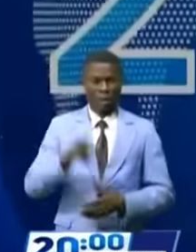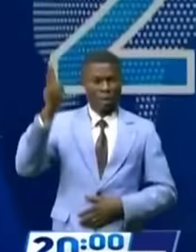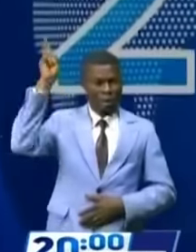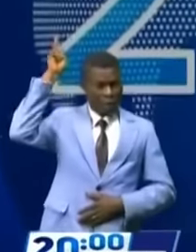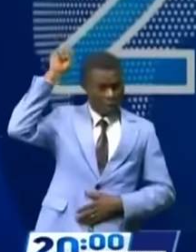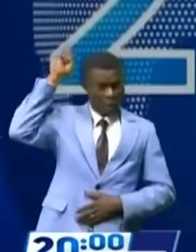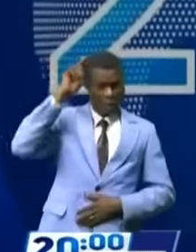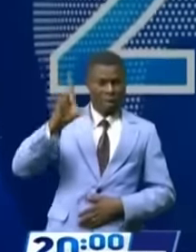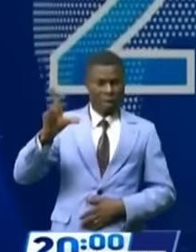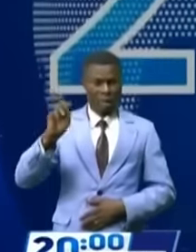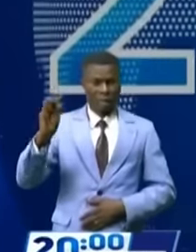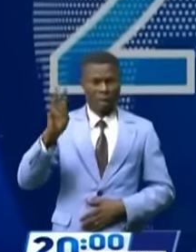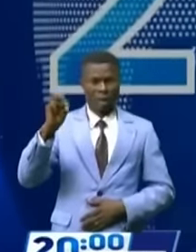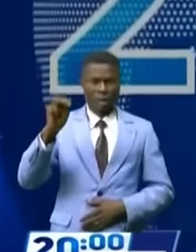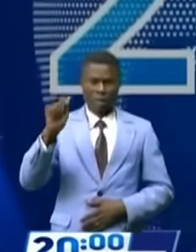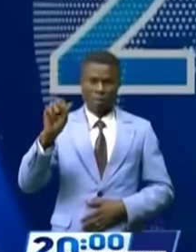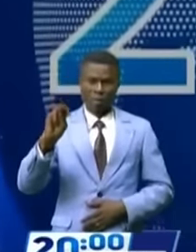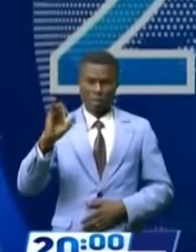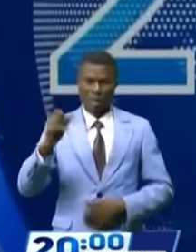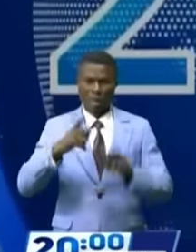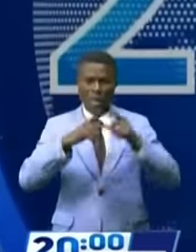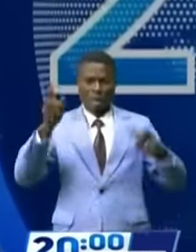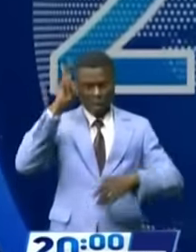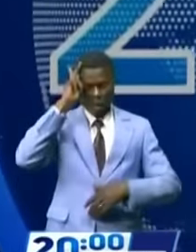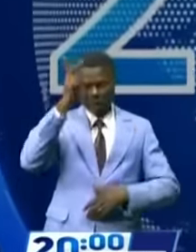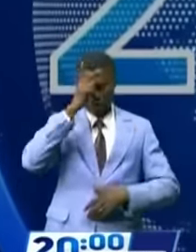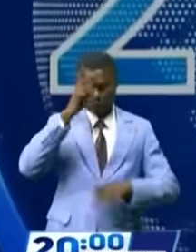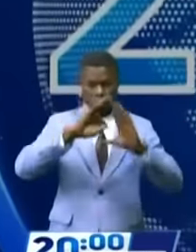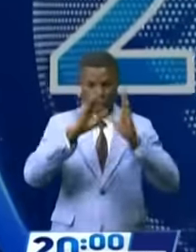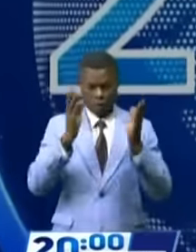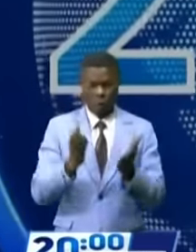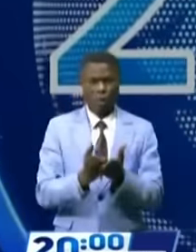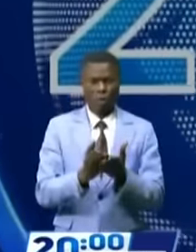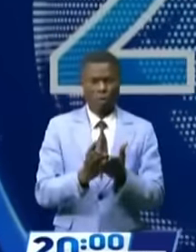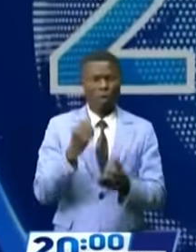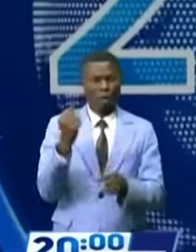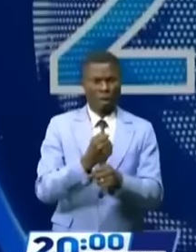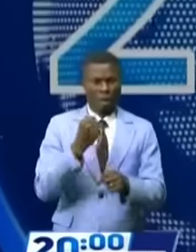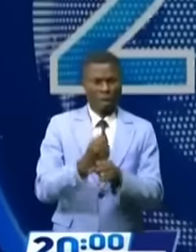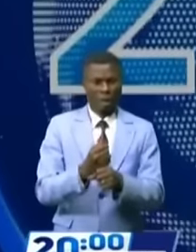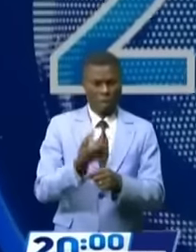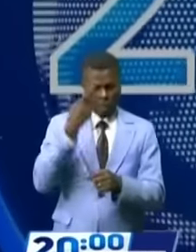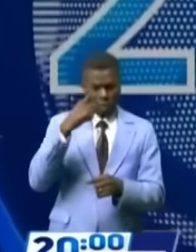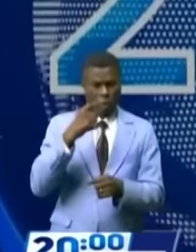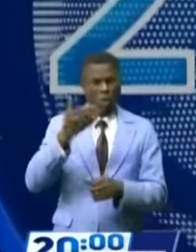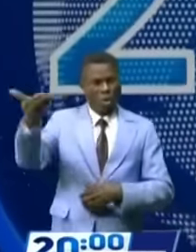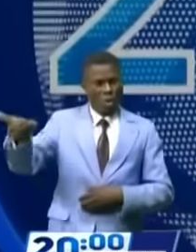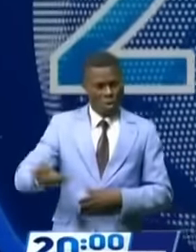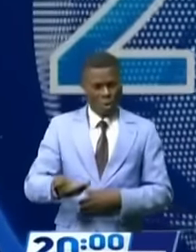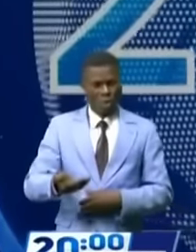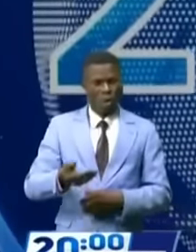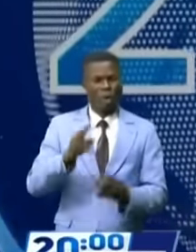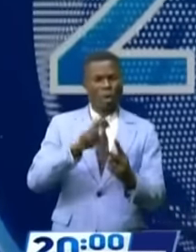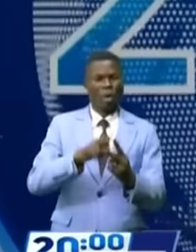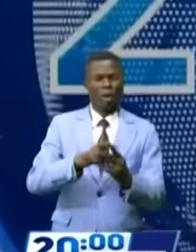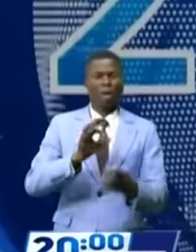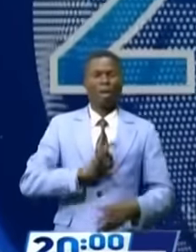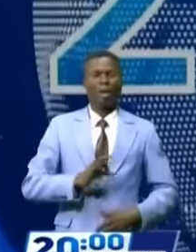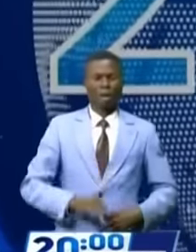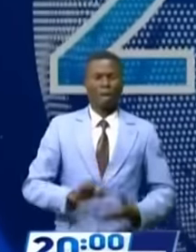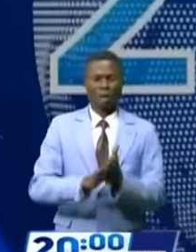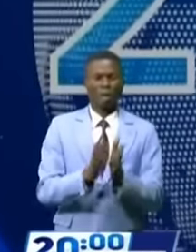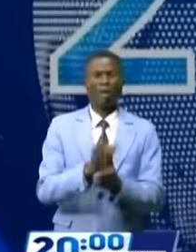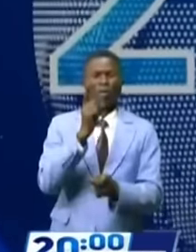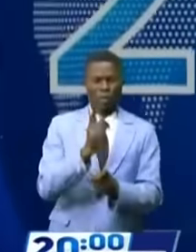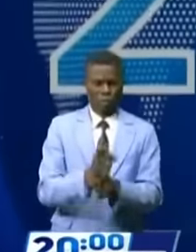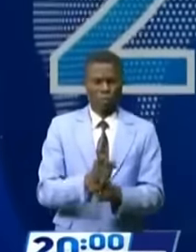Kolwezi, Likasi, Kamina pour le Grand Katanga, ceux qui ont activement œuvré pour que cet accueil réservé à Félix Tshisekedi soit